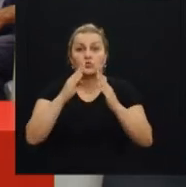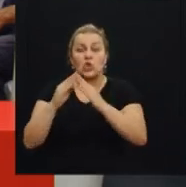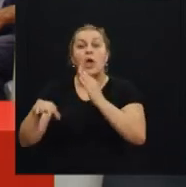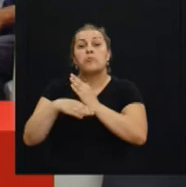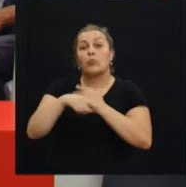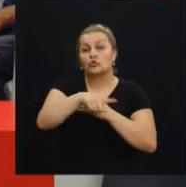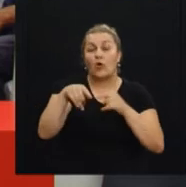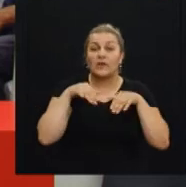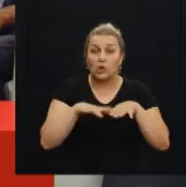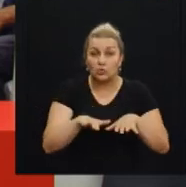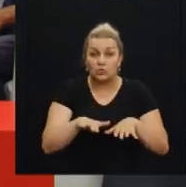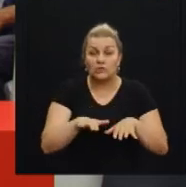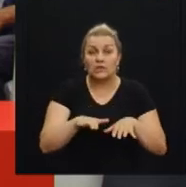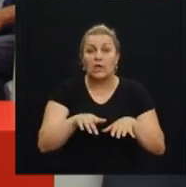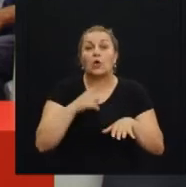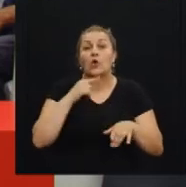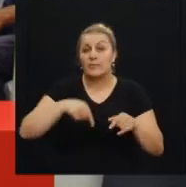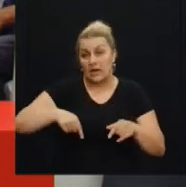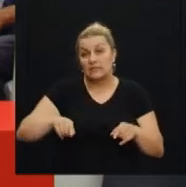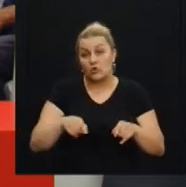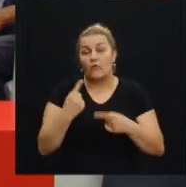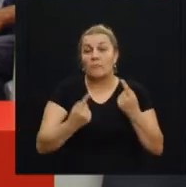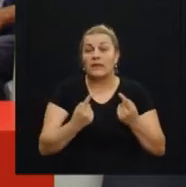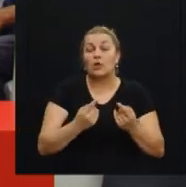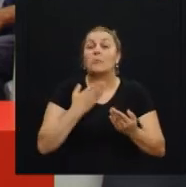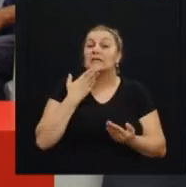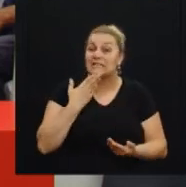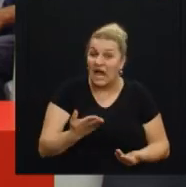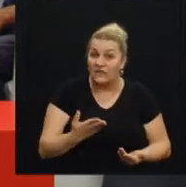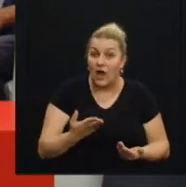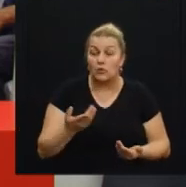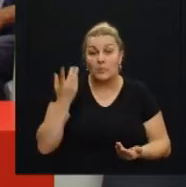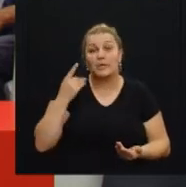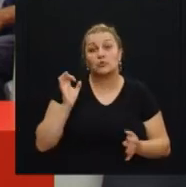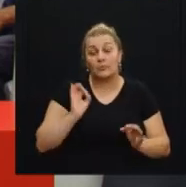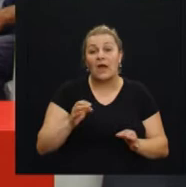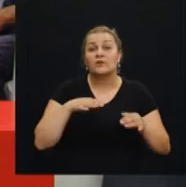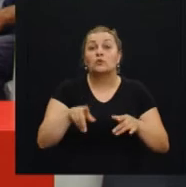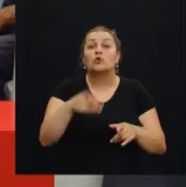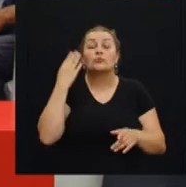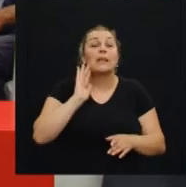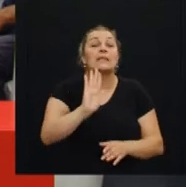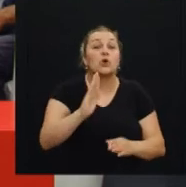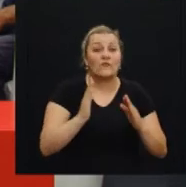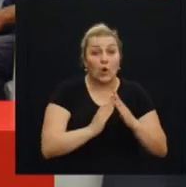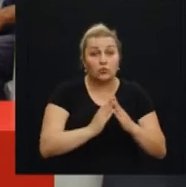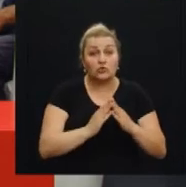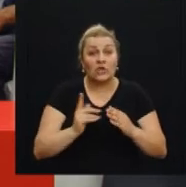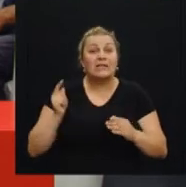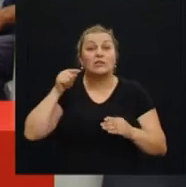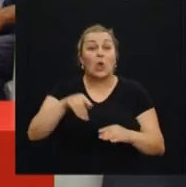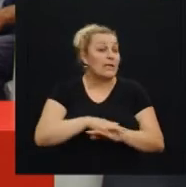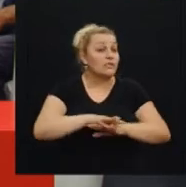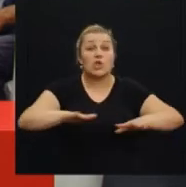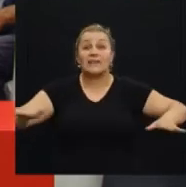ljudi kojima je i ovim putem zahvaljen, jer su stvarno bili korektni i ljudi. To su njihove kuće. Ti dolaziš na teren